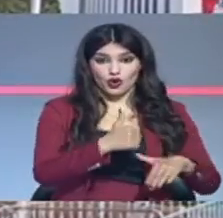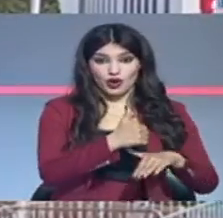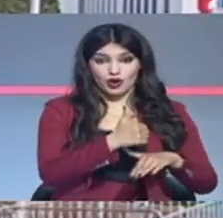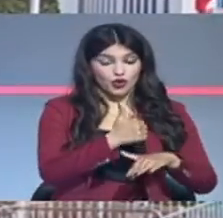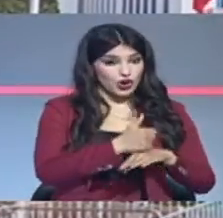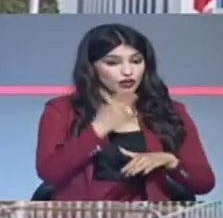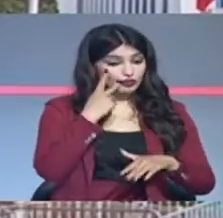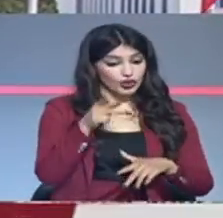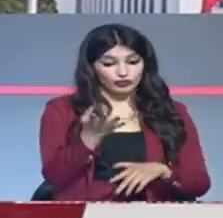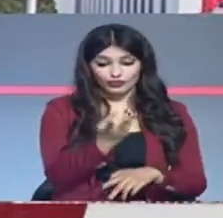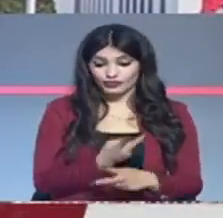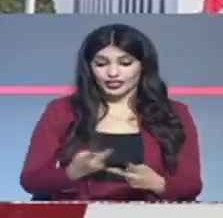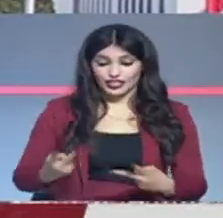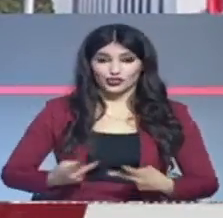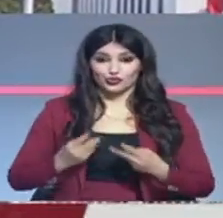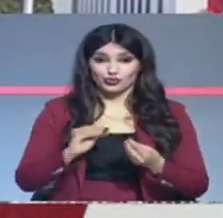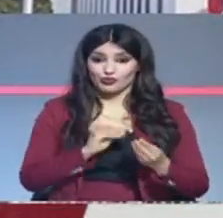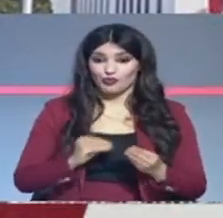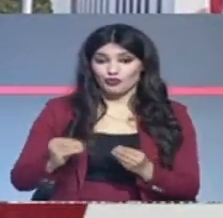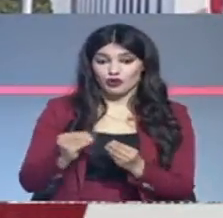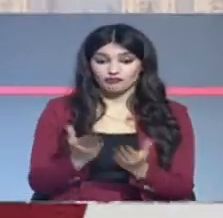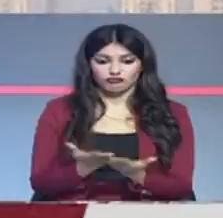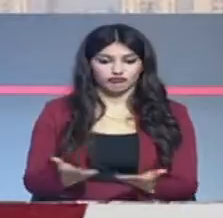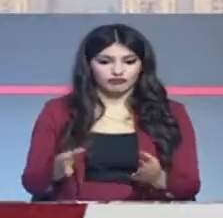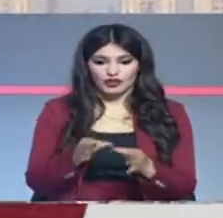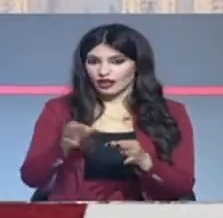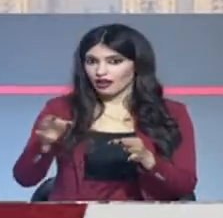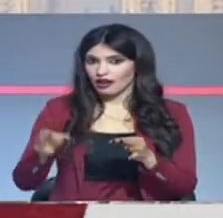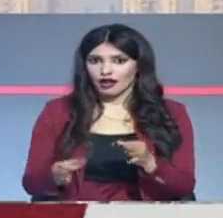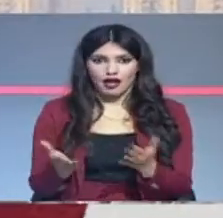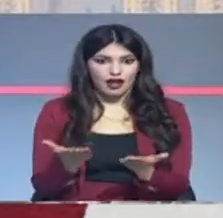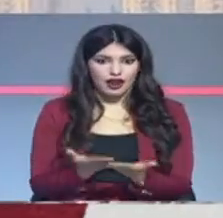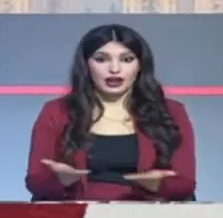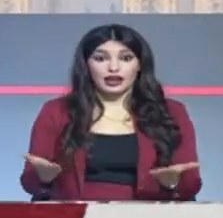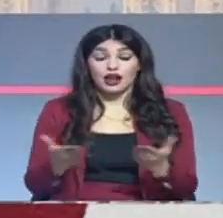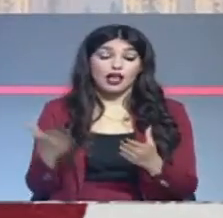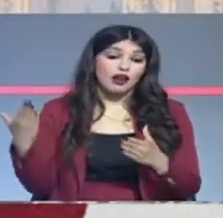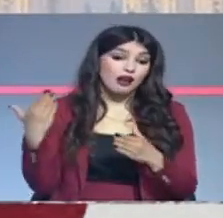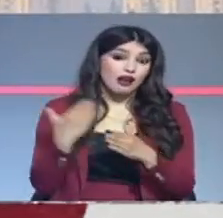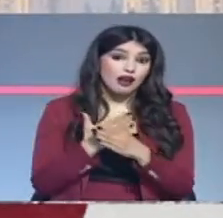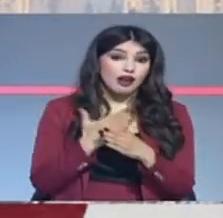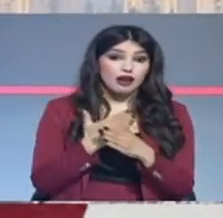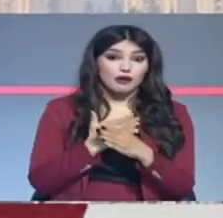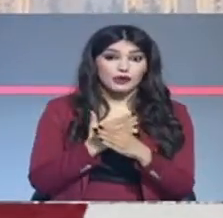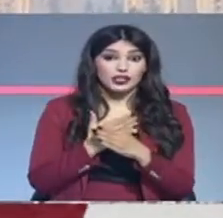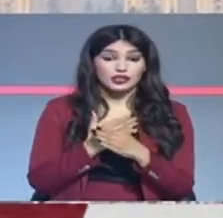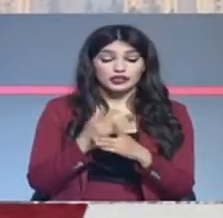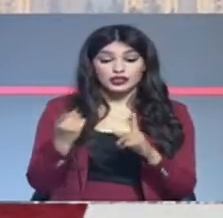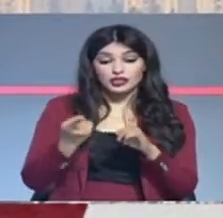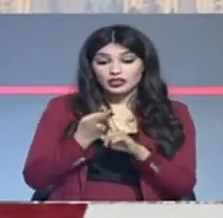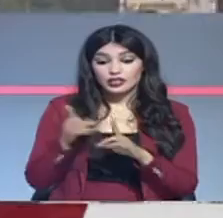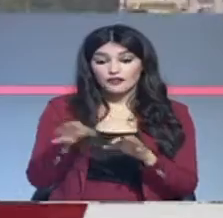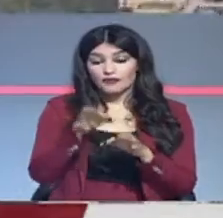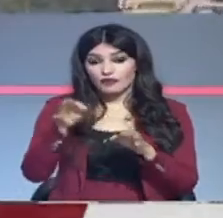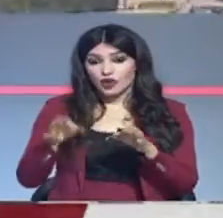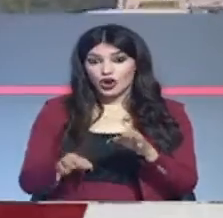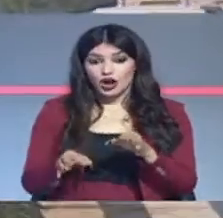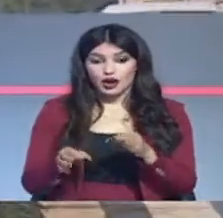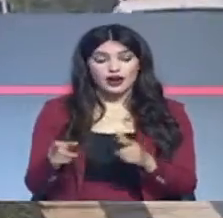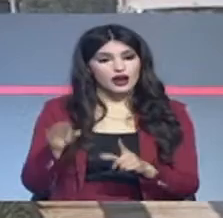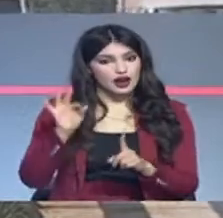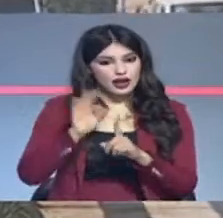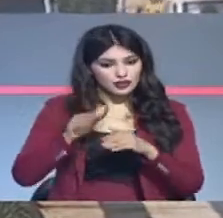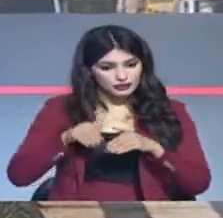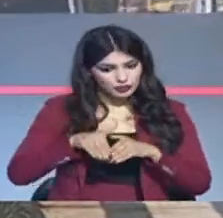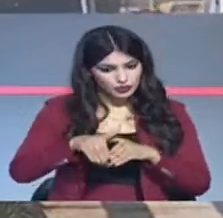مسبوق وانه لا سبيل للخروج من هذا الوضع سواء تدخل البعض العقلاء الايجابيه ضمان